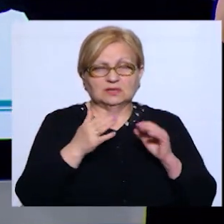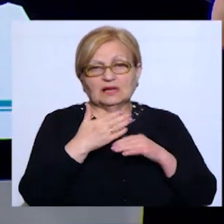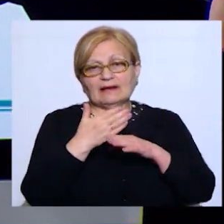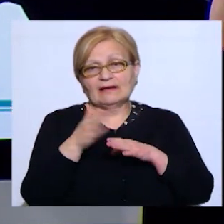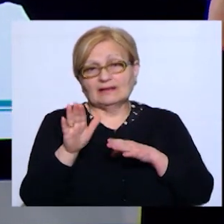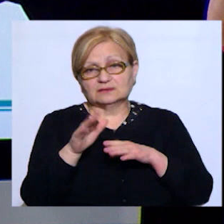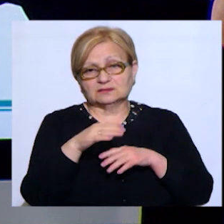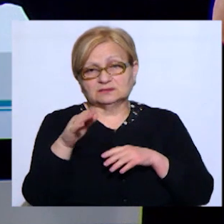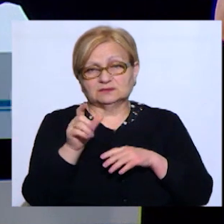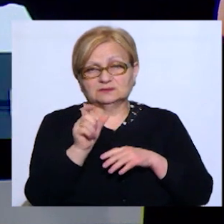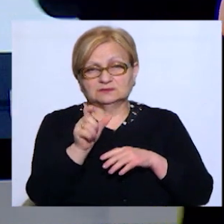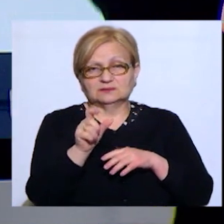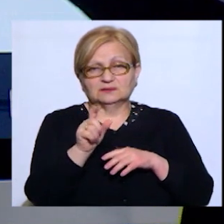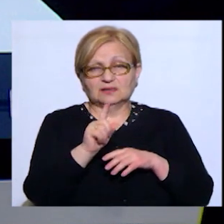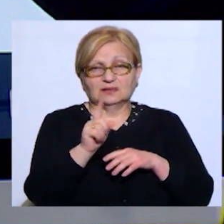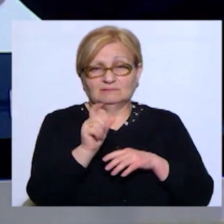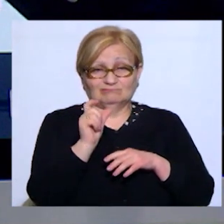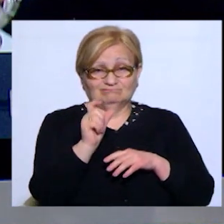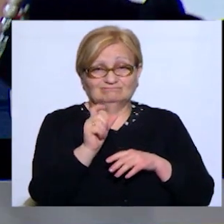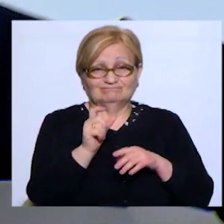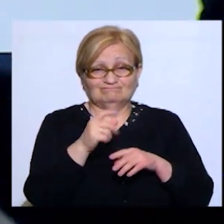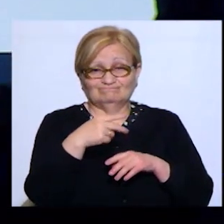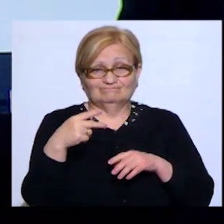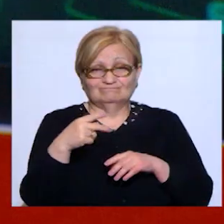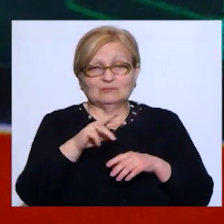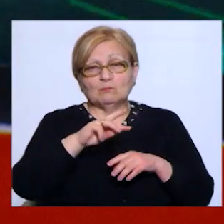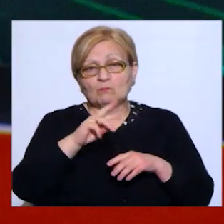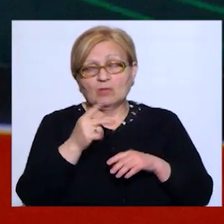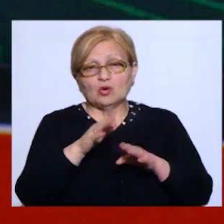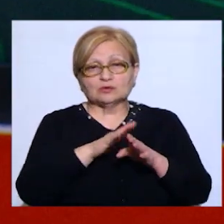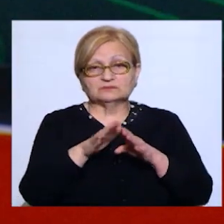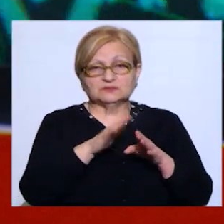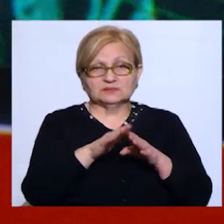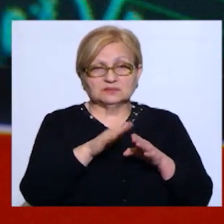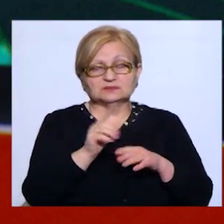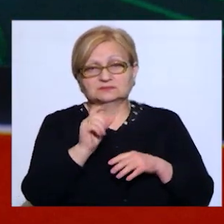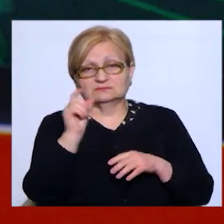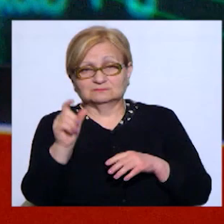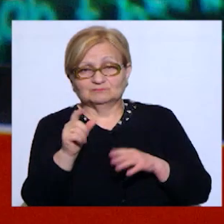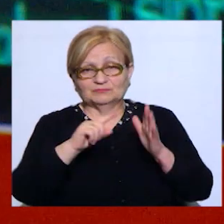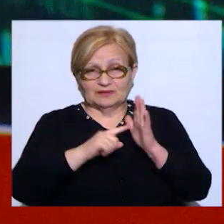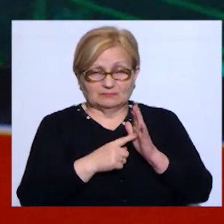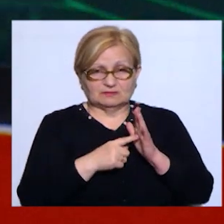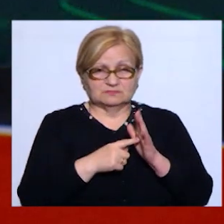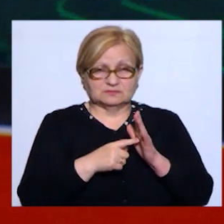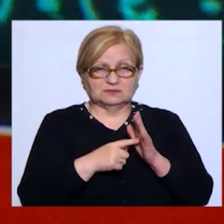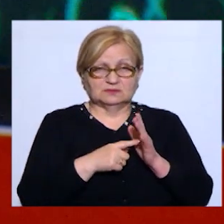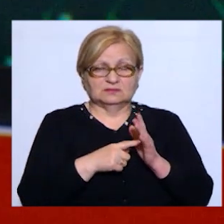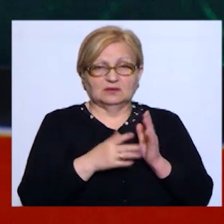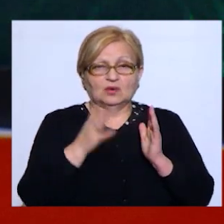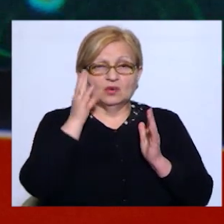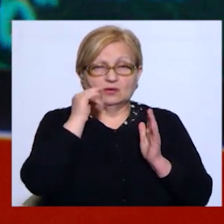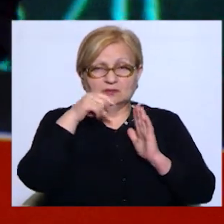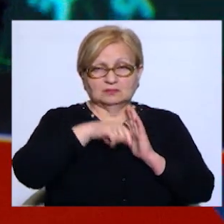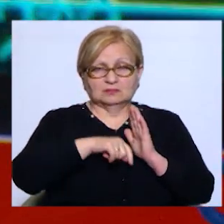წერტილი ნაწილისადმი რა მონაკვეთიც არის ამაზე უდრის მეორე მთლიანი მონაკვეთის სიგრძე ამ გარე ნაწილზე ნამრავს. და როცა შიგნით